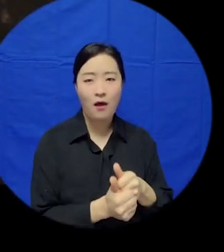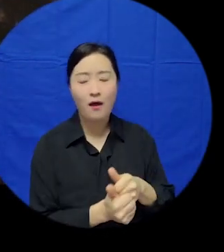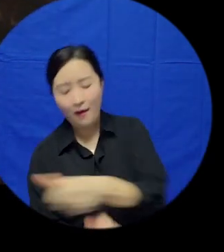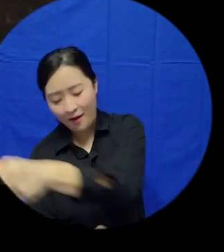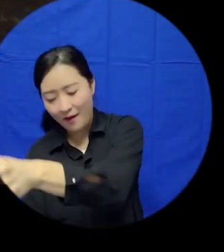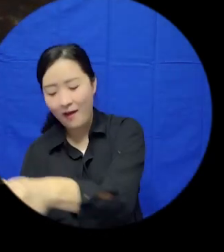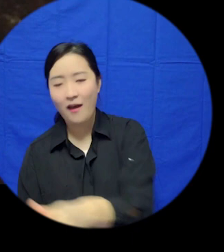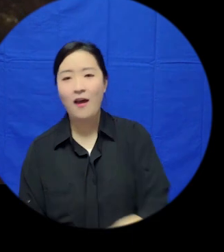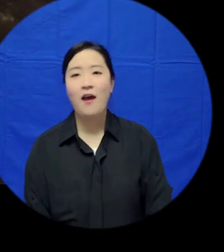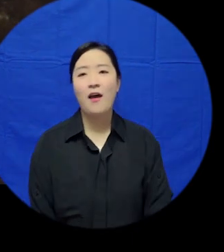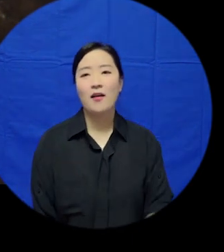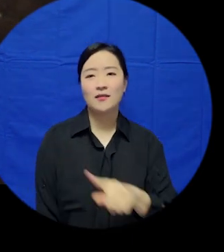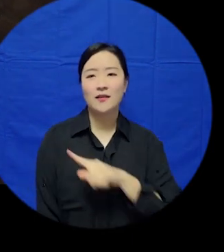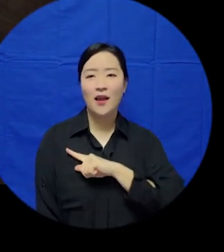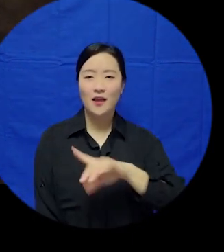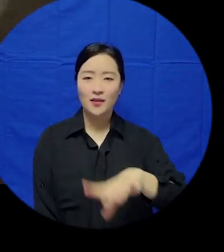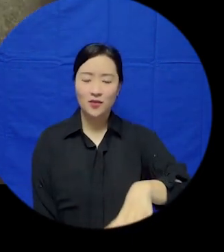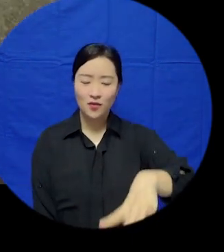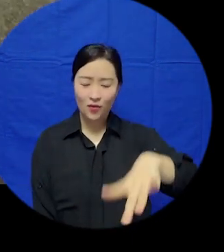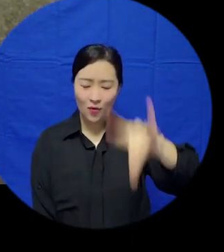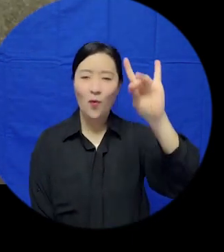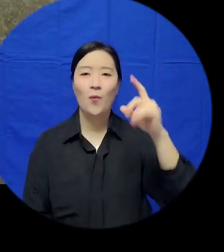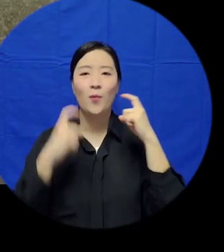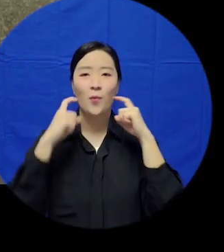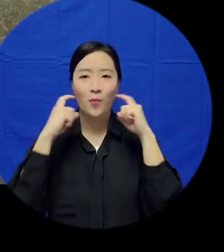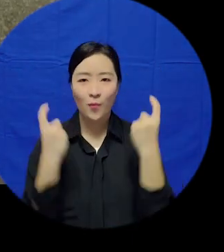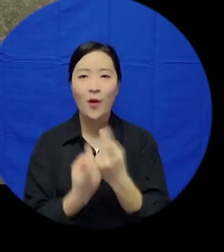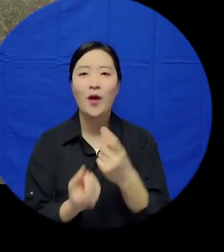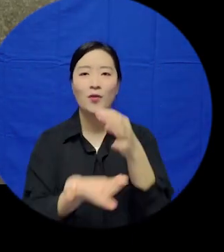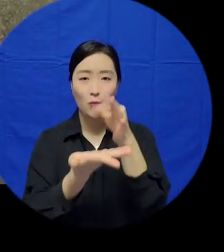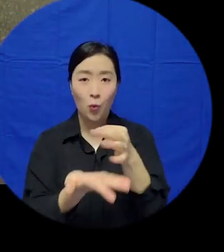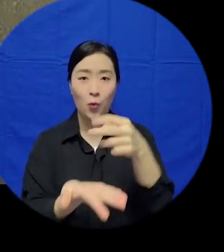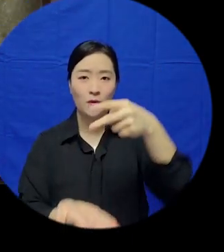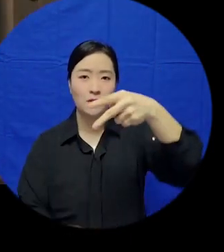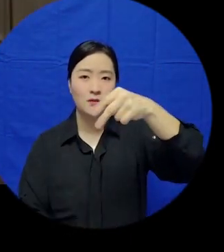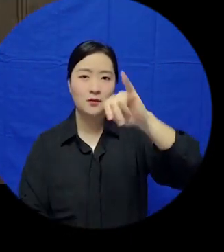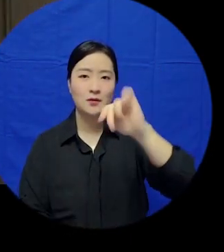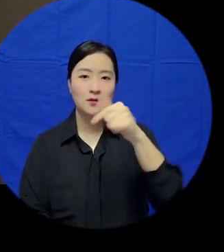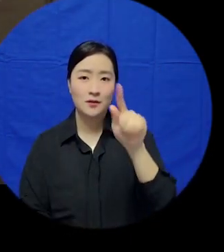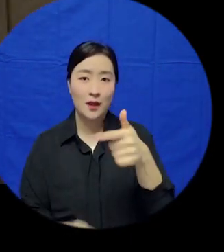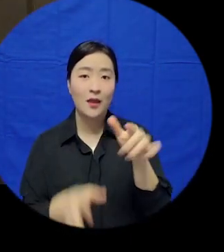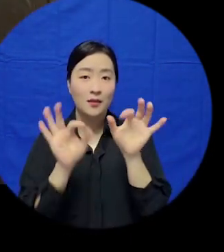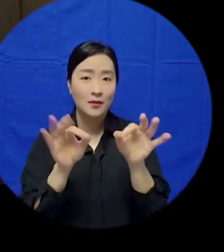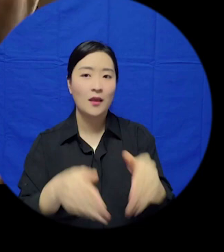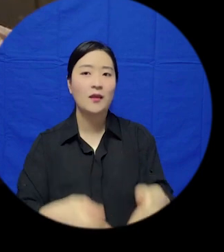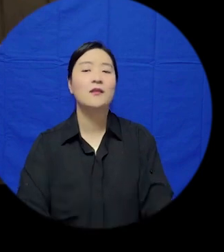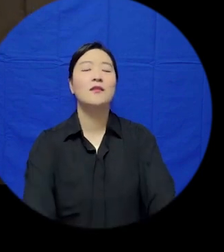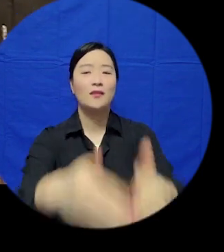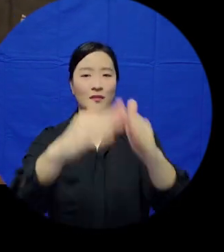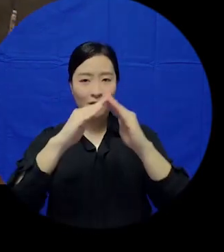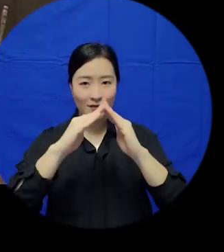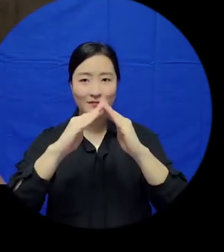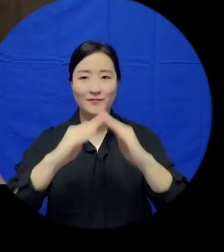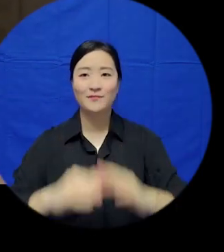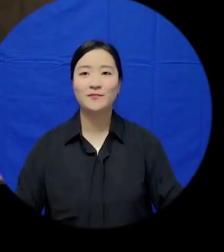순수균간자본 신한은행은 조국을 사랑하는 마음이자